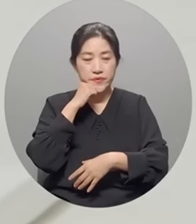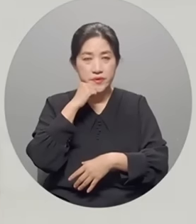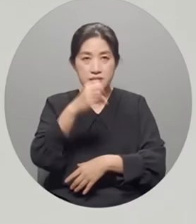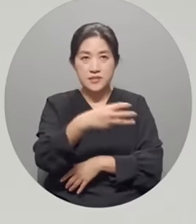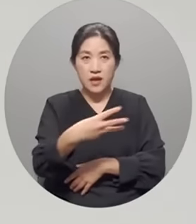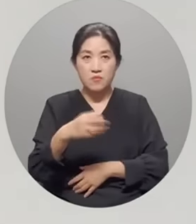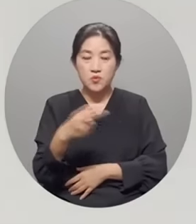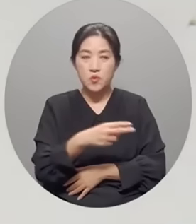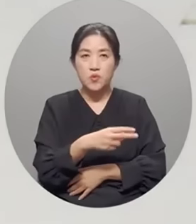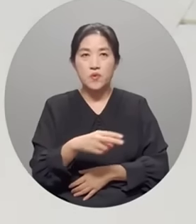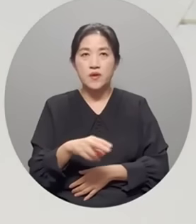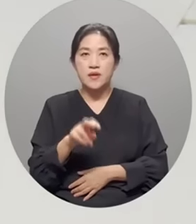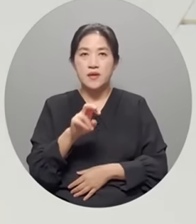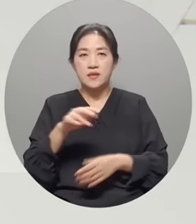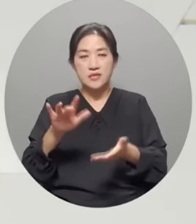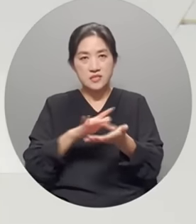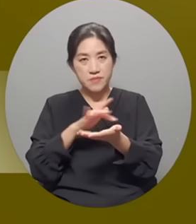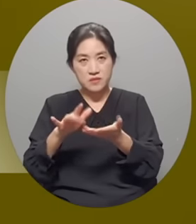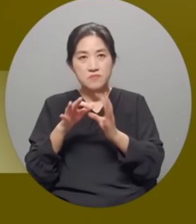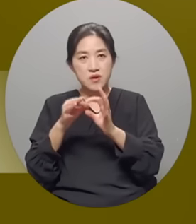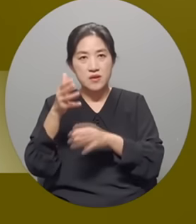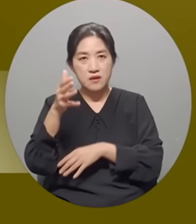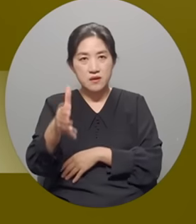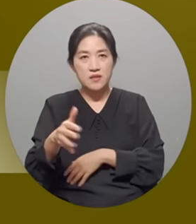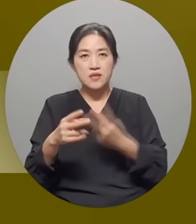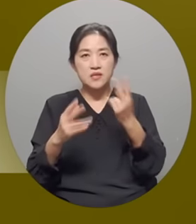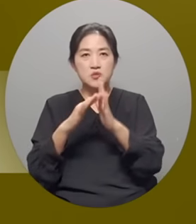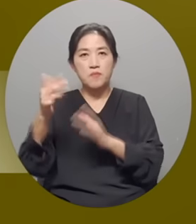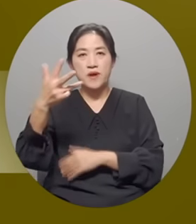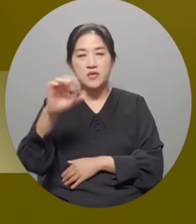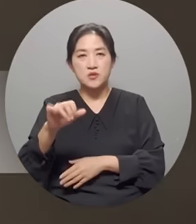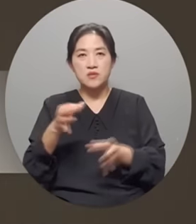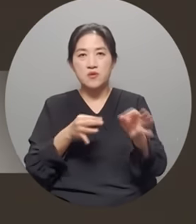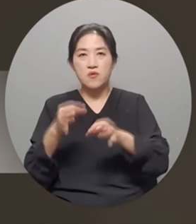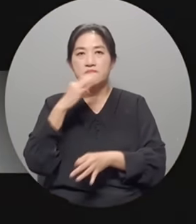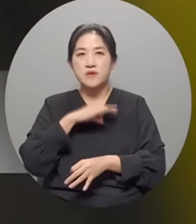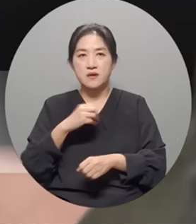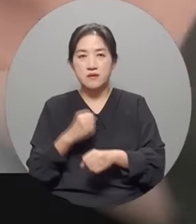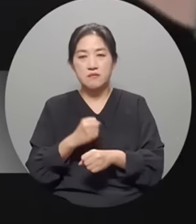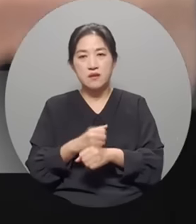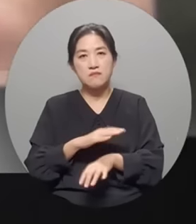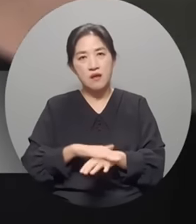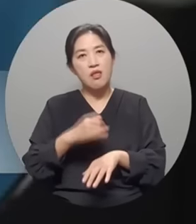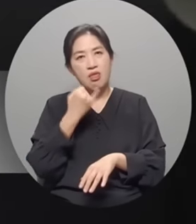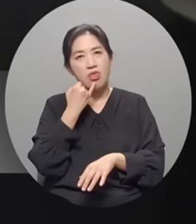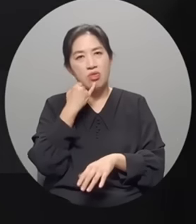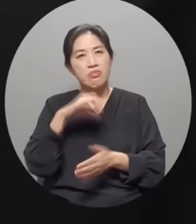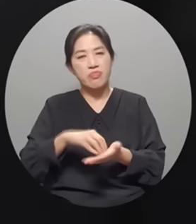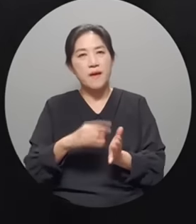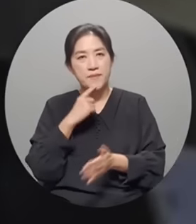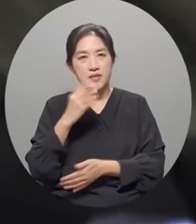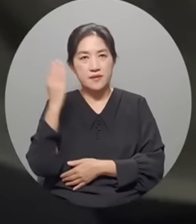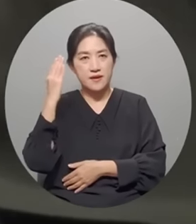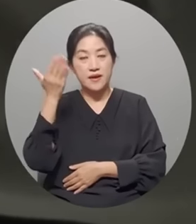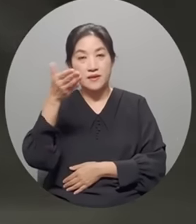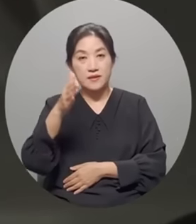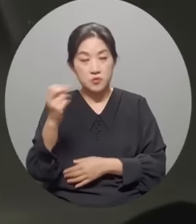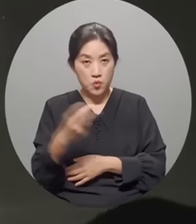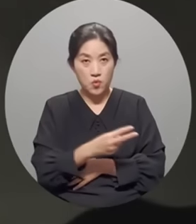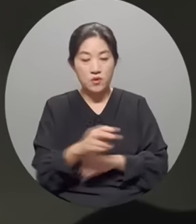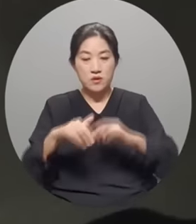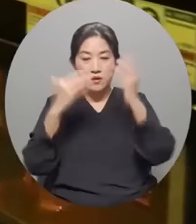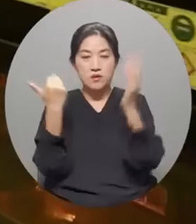삼성은 또 MX 스마트폰 부문에서는 2조 8천억 원대 영업이익을 내 선방했다는 평가를 내렸습니다. 그러면서